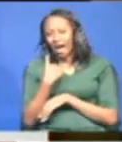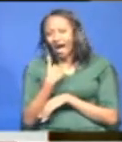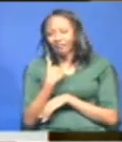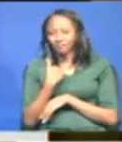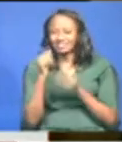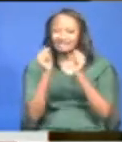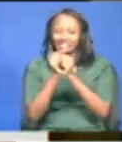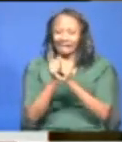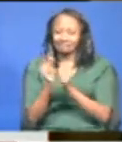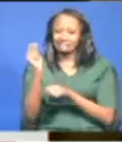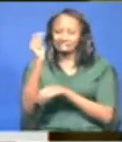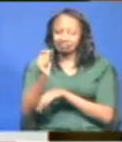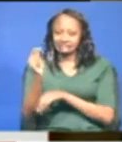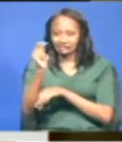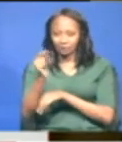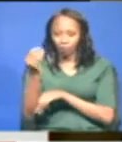10.